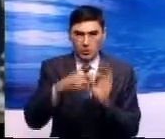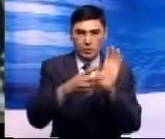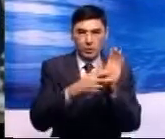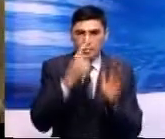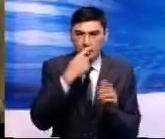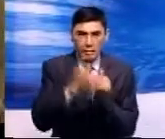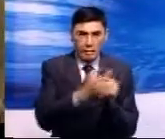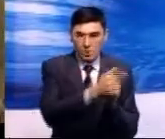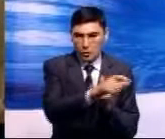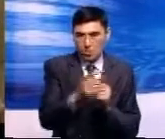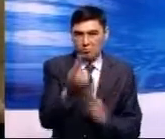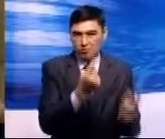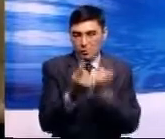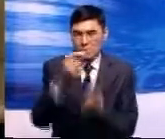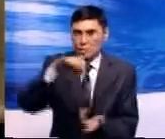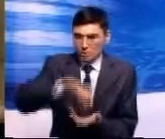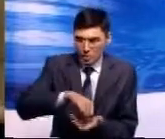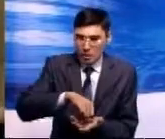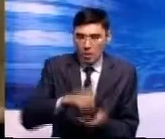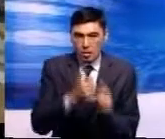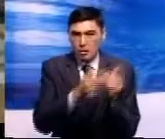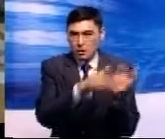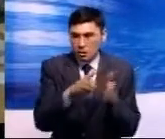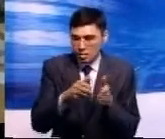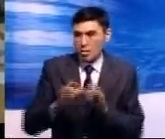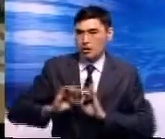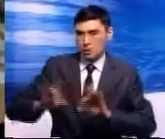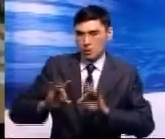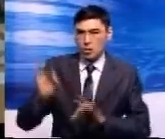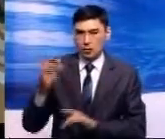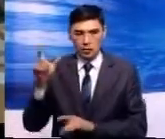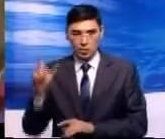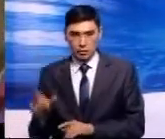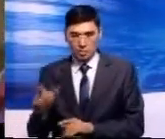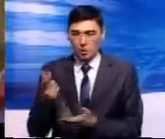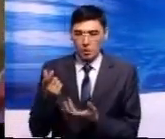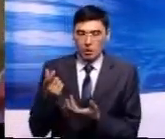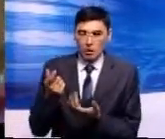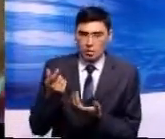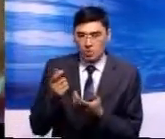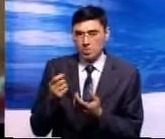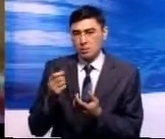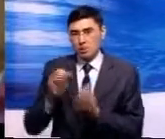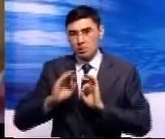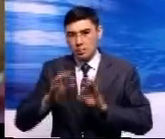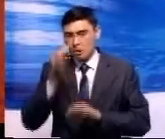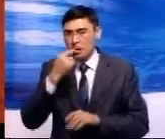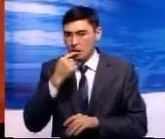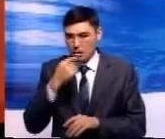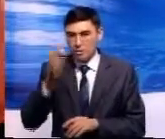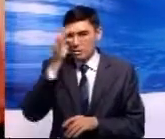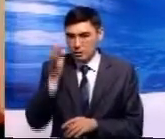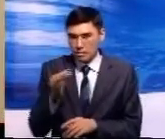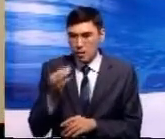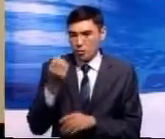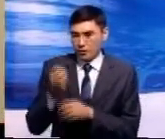близлежащих регионов. Каждый из них представил жюри фотоархив, рассказывающий о конкретном человеке. Выступления на немецком языке